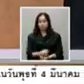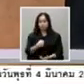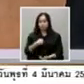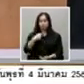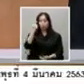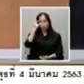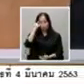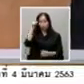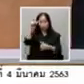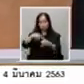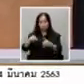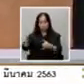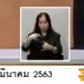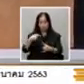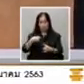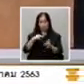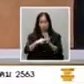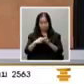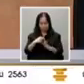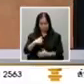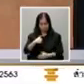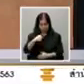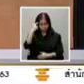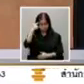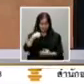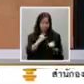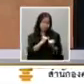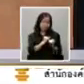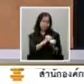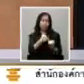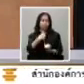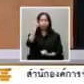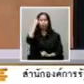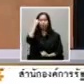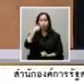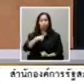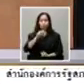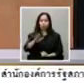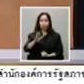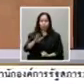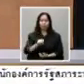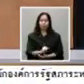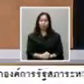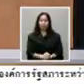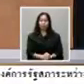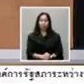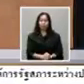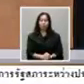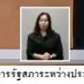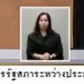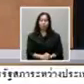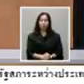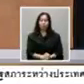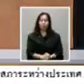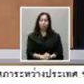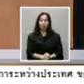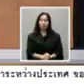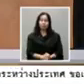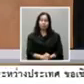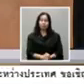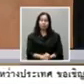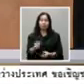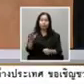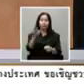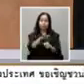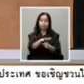แก่ผมนี่สหายแสง ท่านประธานครับ อย่ามาขู่กันนะครับ ท่านประธานครับขออนุญาตครับ พอแล้วครับ ผมขออนุ